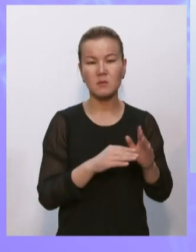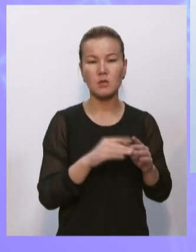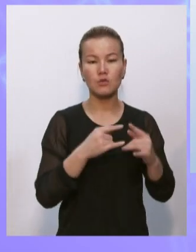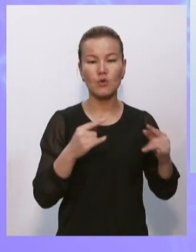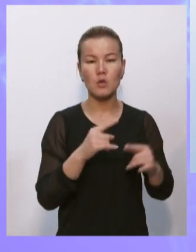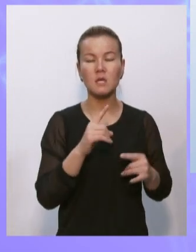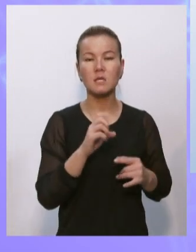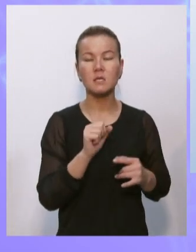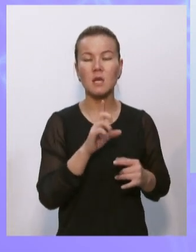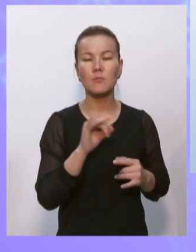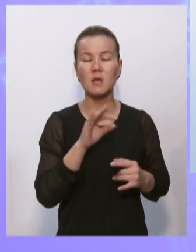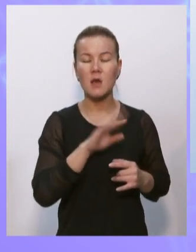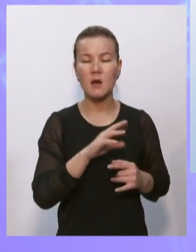забияку.